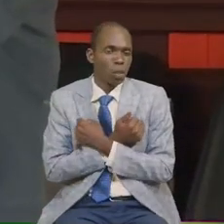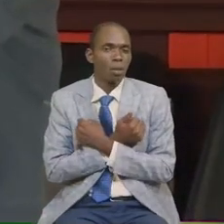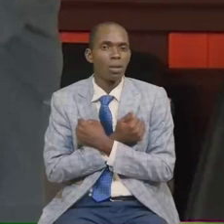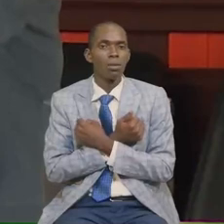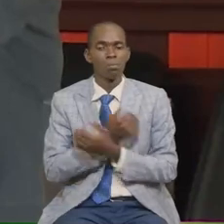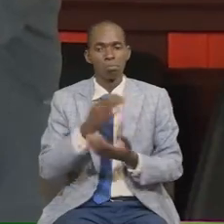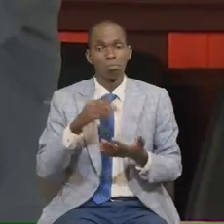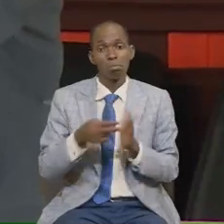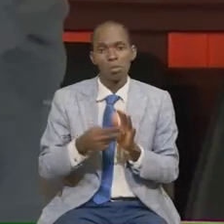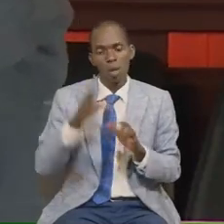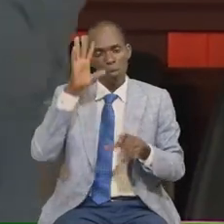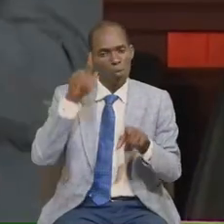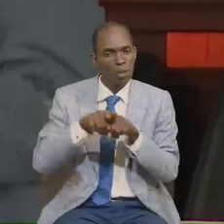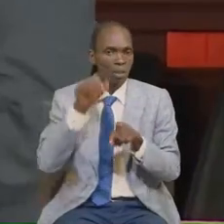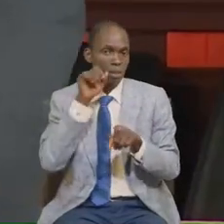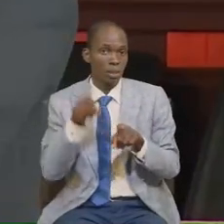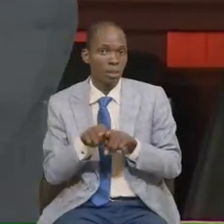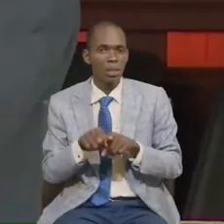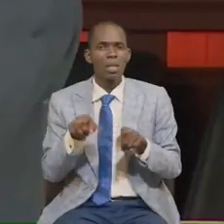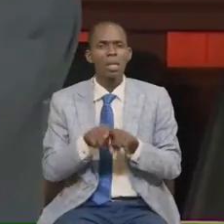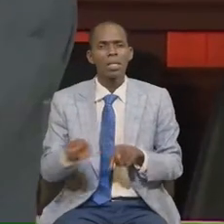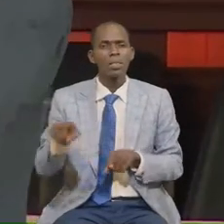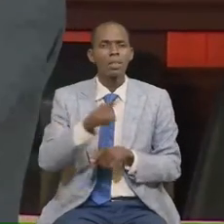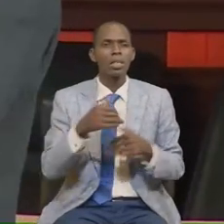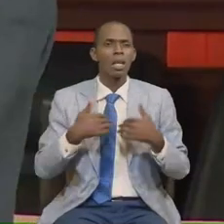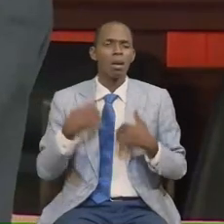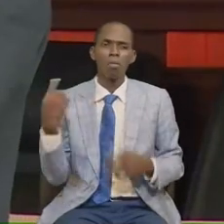Ainsi, mes bien-aimés frères, comme vous avez toujours obéi,